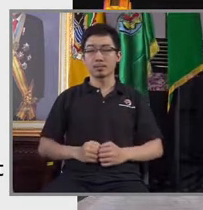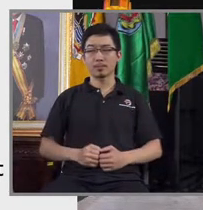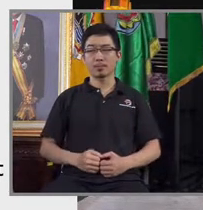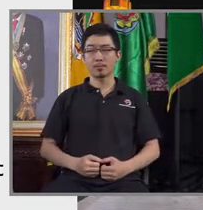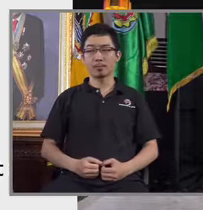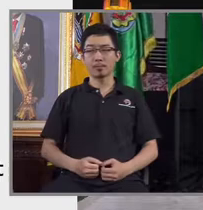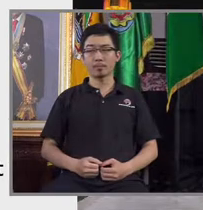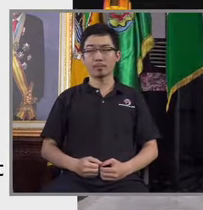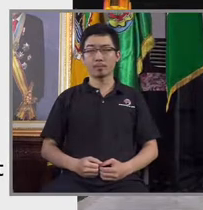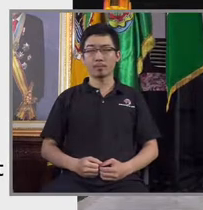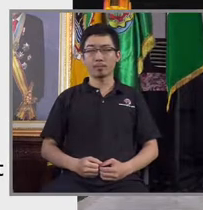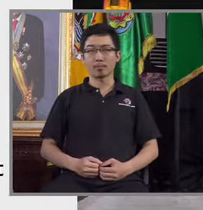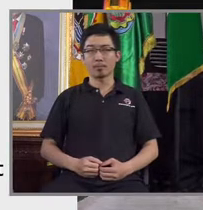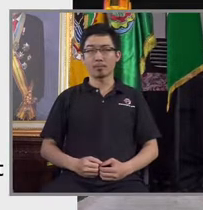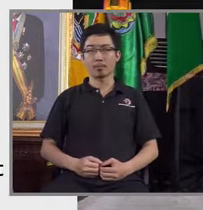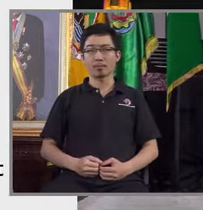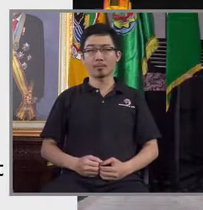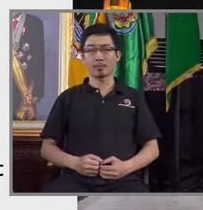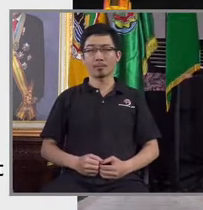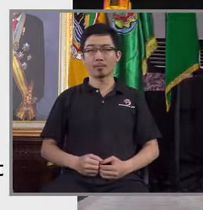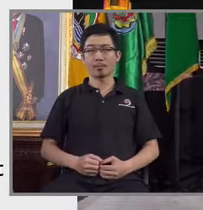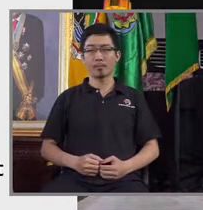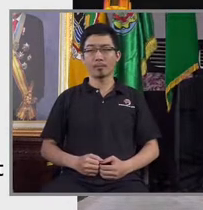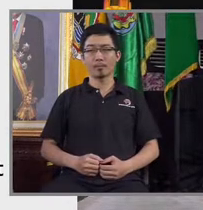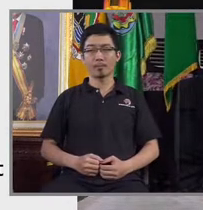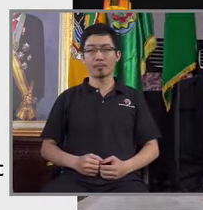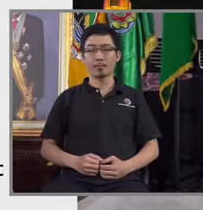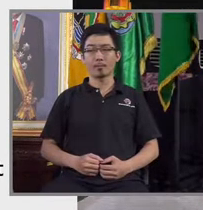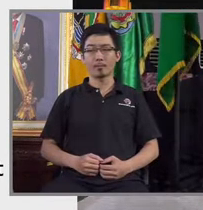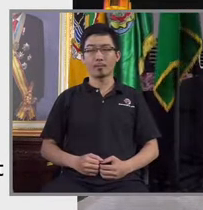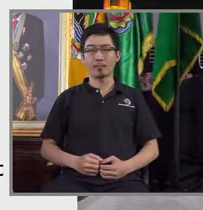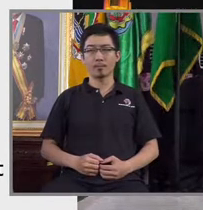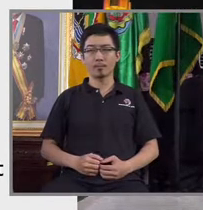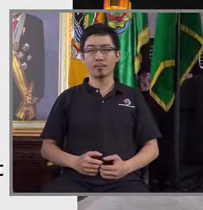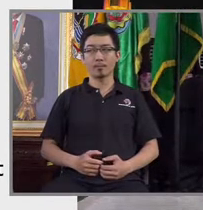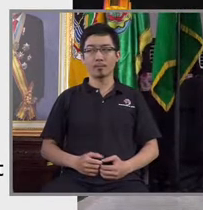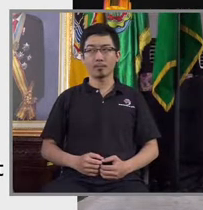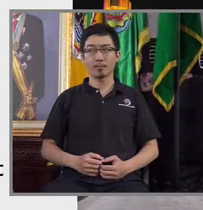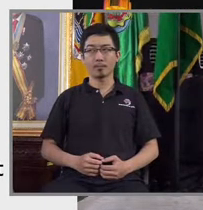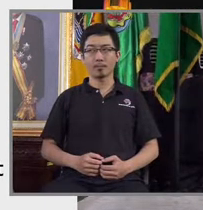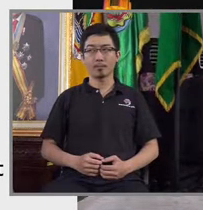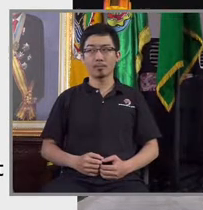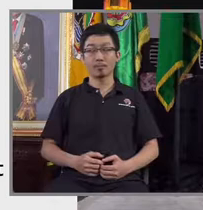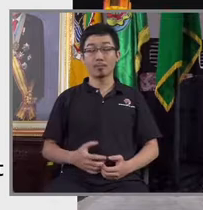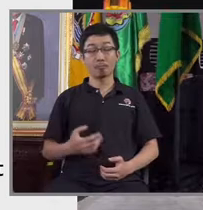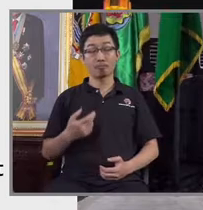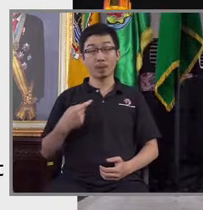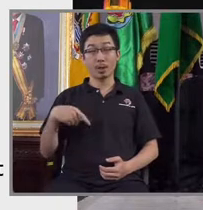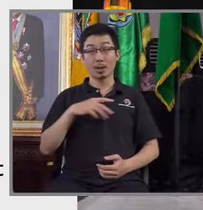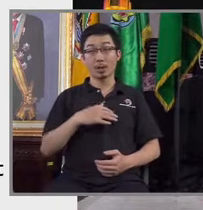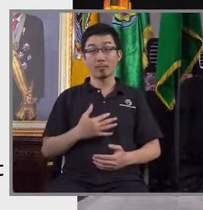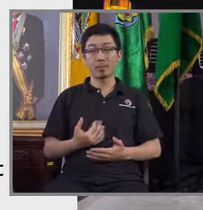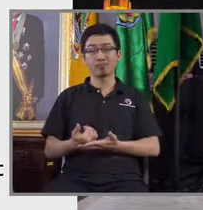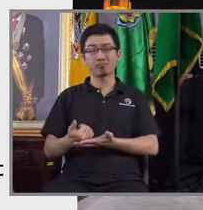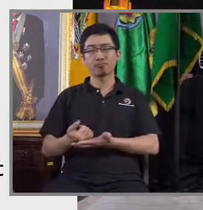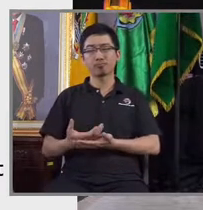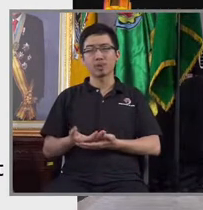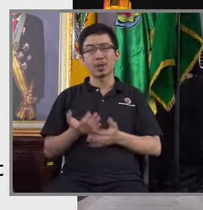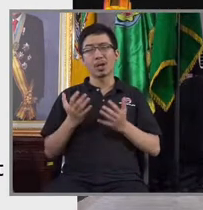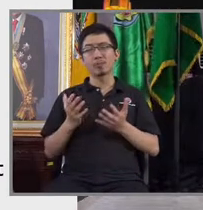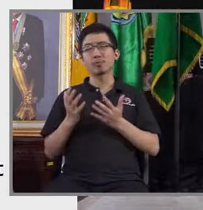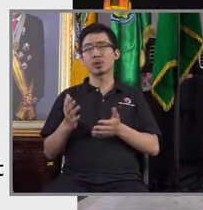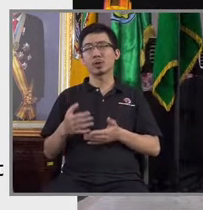agar kami tidak selalu berhutang Bapak Gubernur maka berharap bantuan dari provinsi